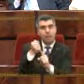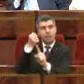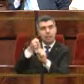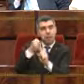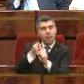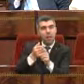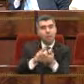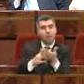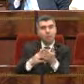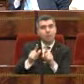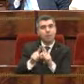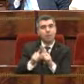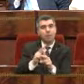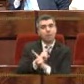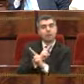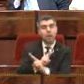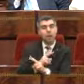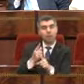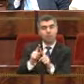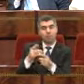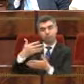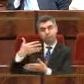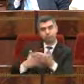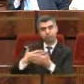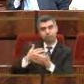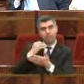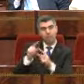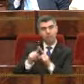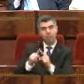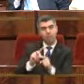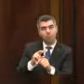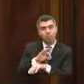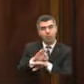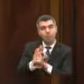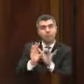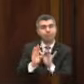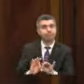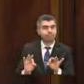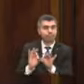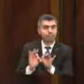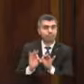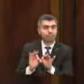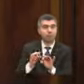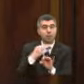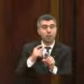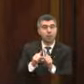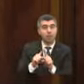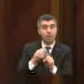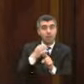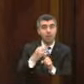الجزئي للتعاقد أثر بسلب. قلت على الحكومة الحالية أن تصلح أخطاء الحكومة